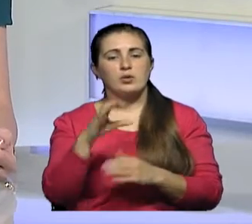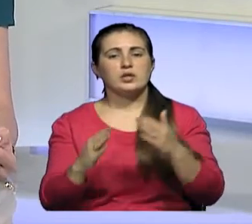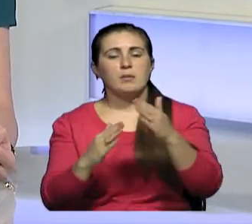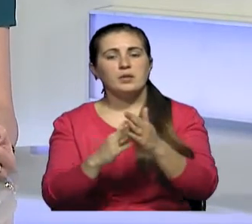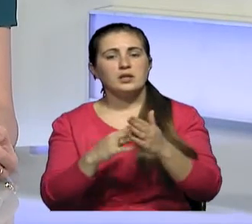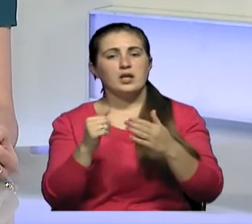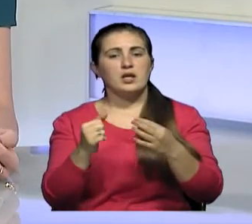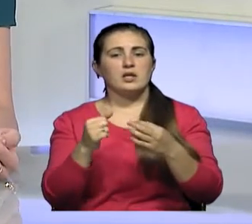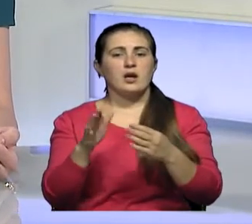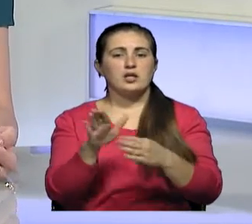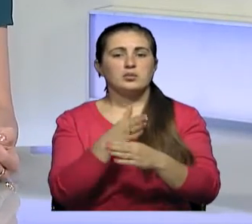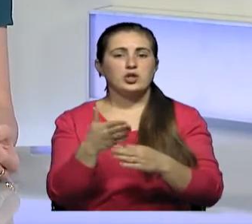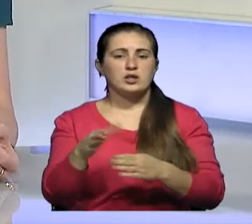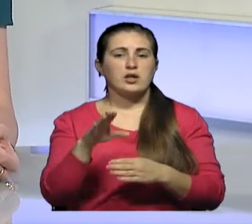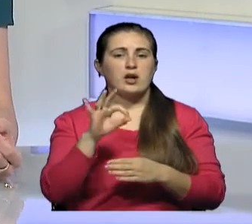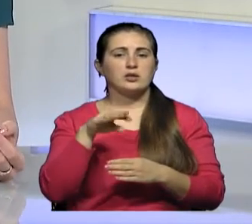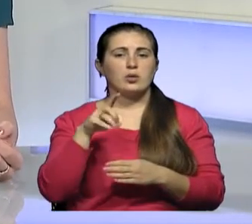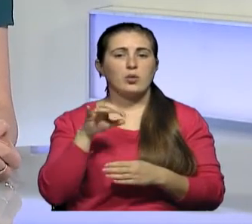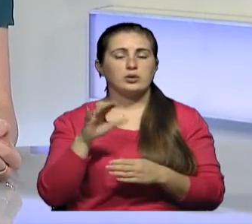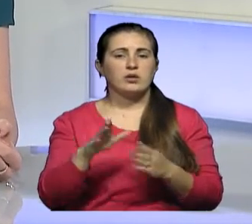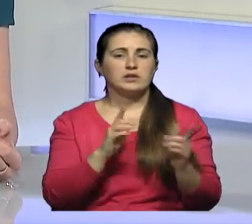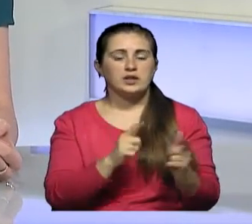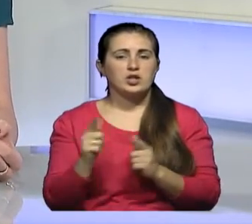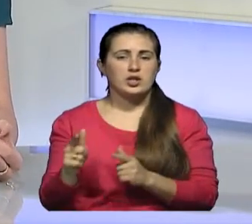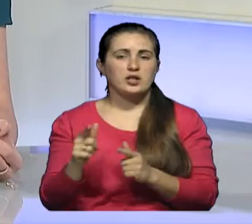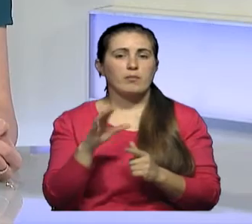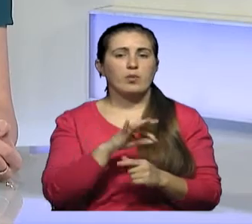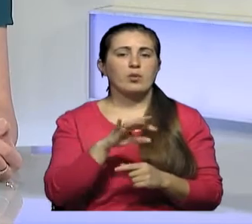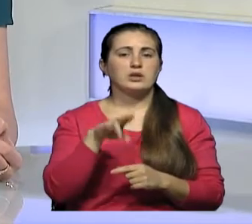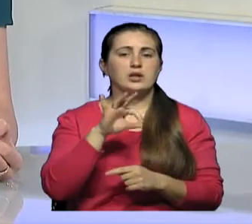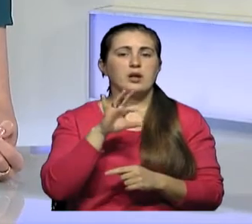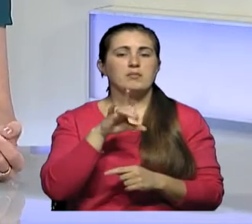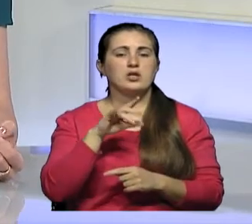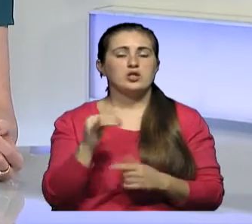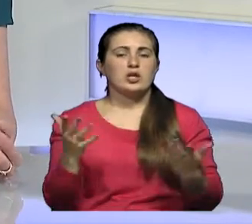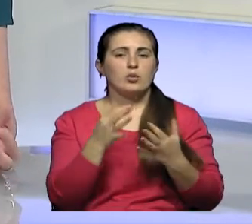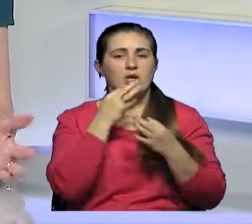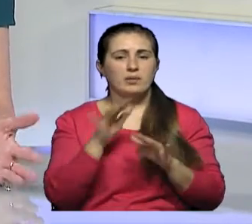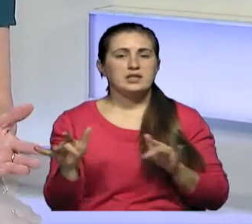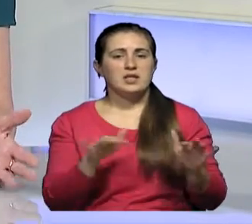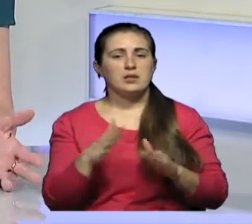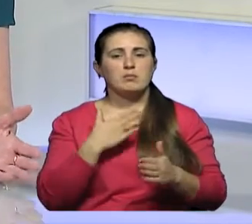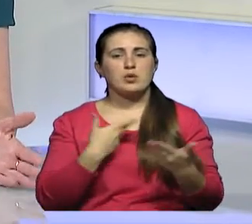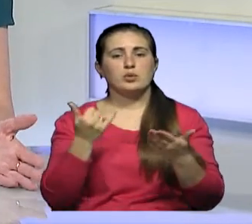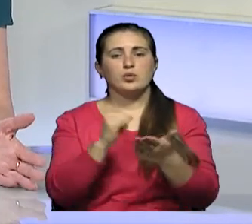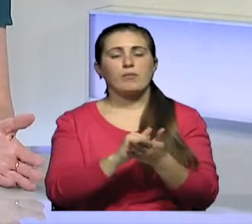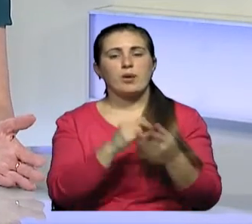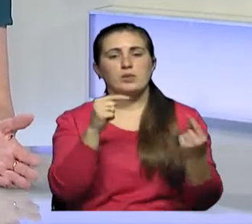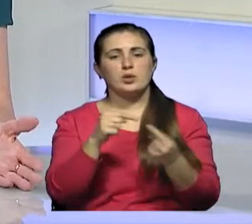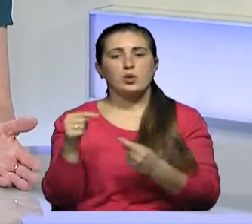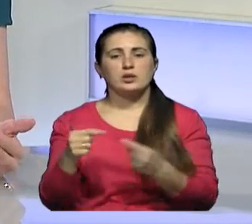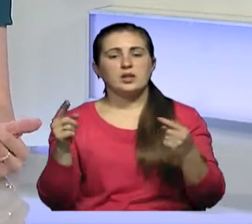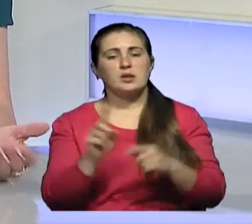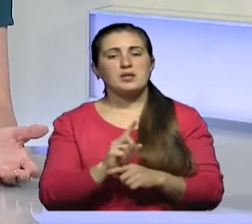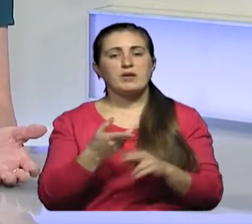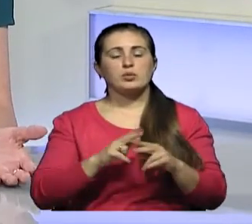отходов согласовывая проектную документацию по добыче либо какую ведению какой-либо деятельности мы устанавливаем определенные нормативы которые